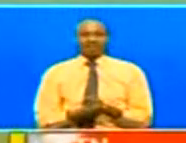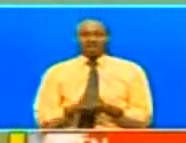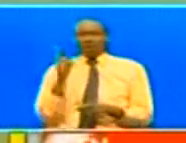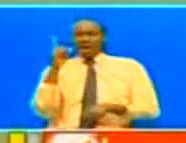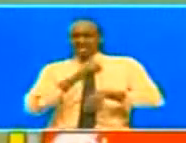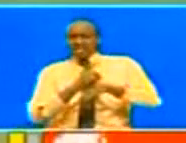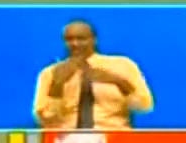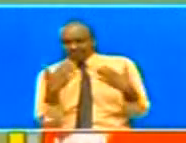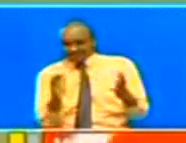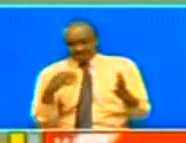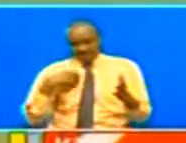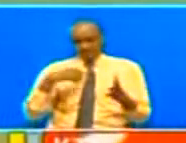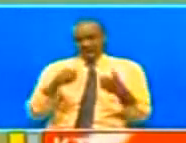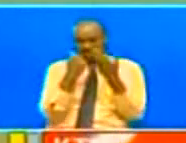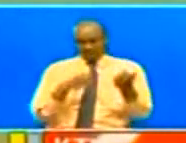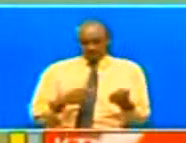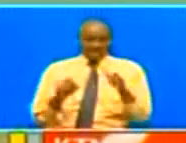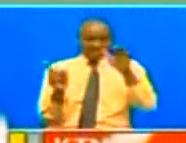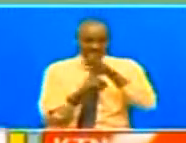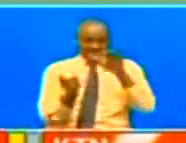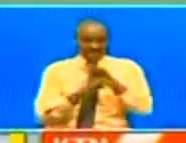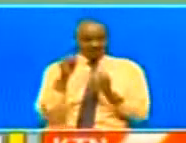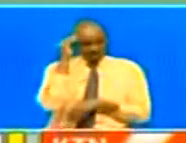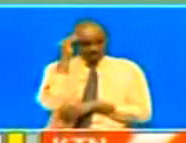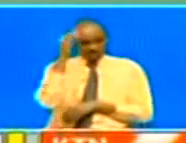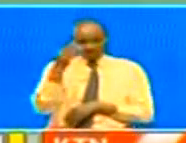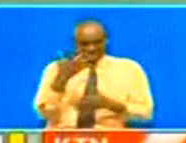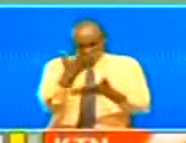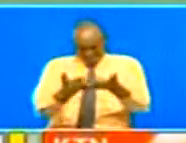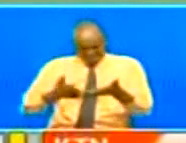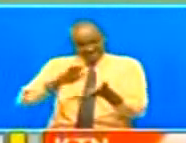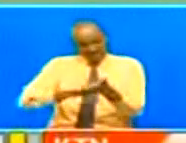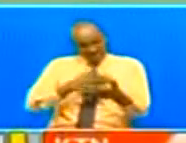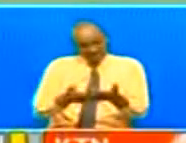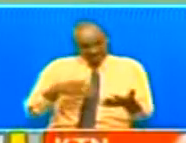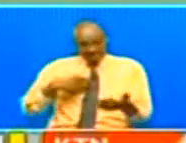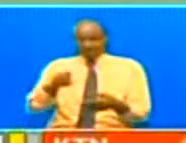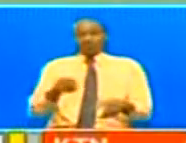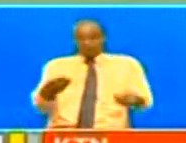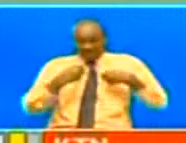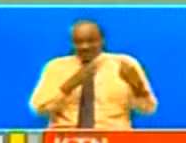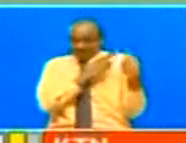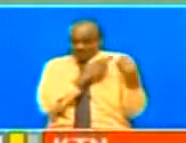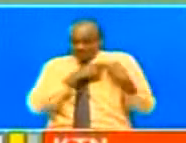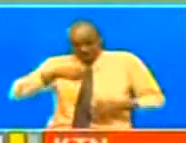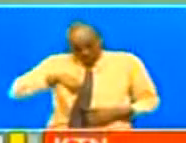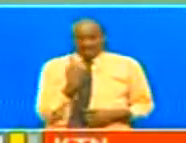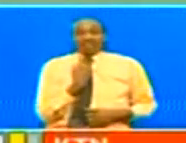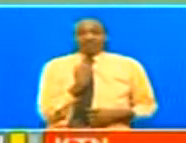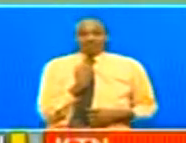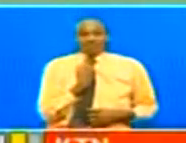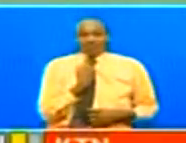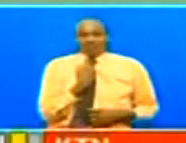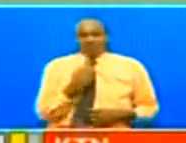Siku moja baada ya kukosolewa vikali kwa kuchapisha kanuni mpya ambazo zinampa mamlaka ya moja kwa moja